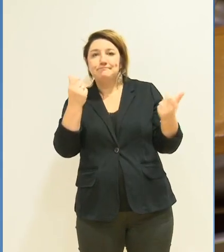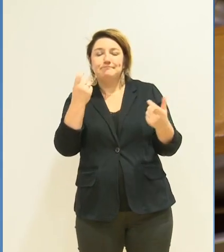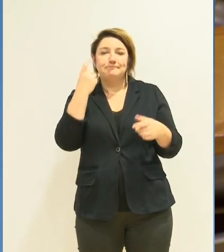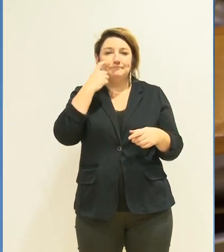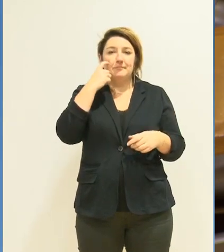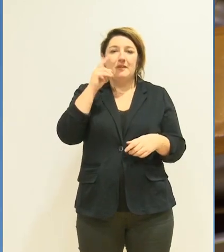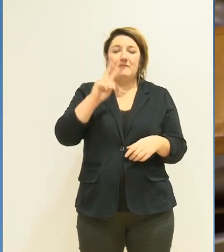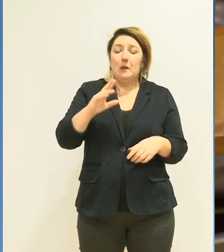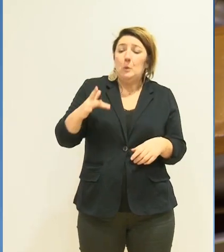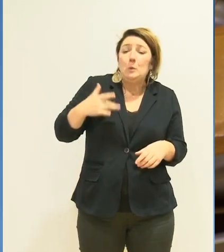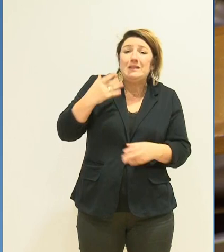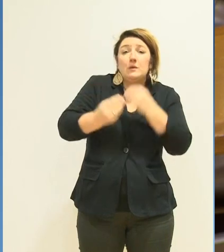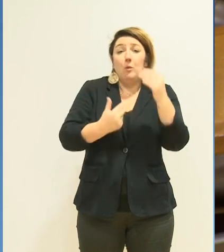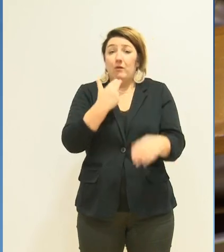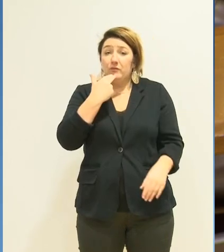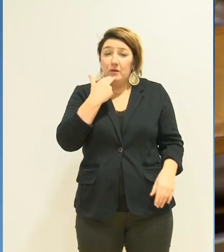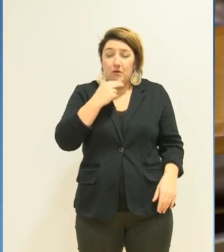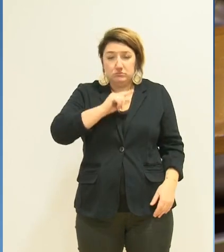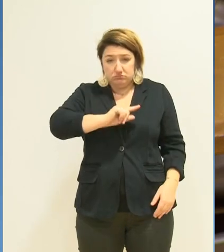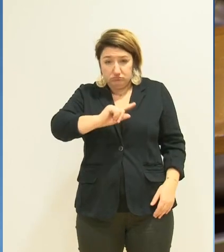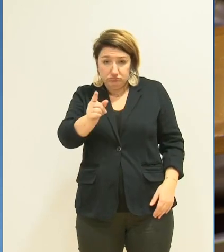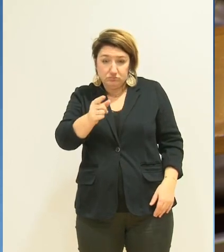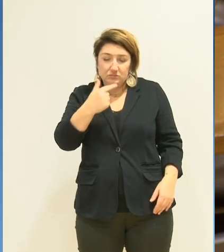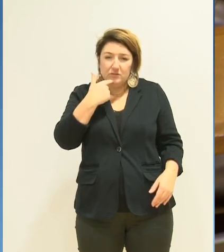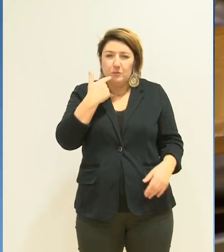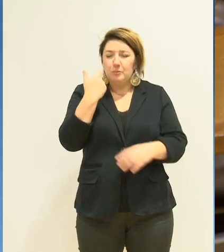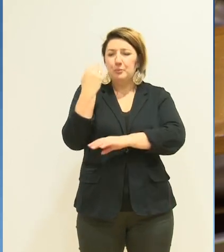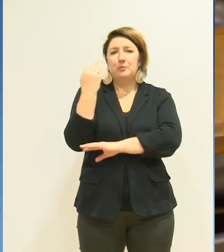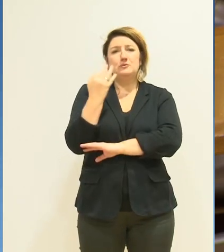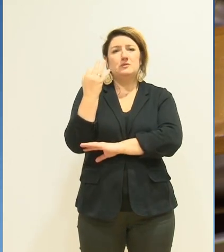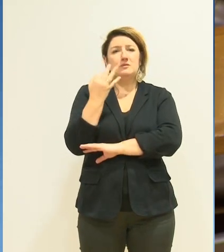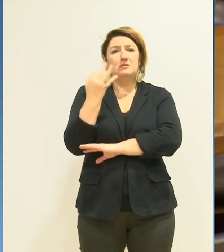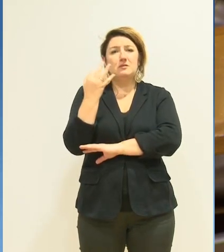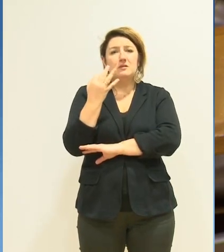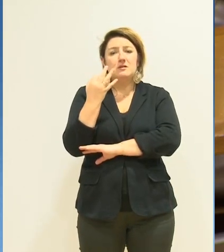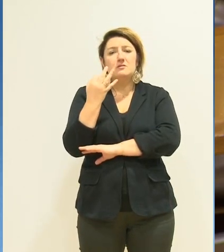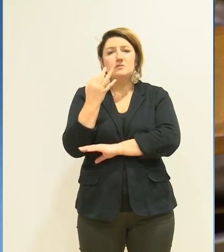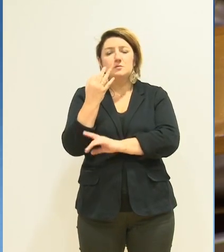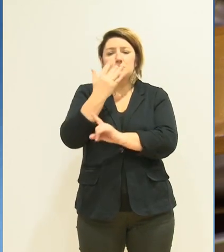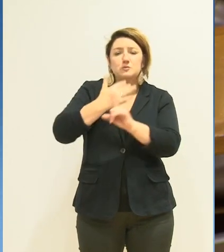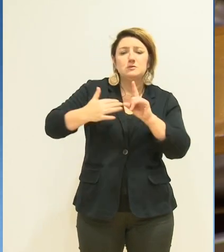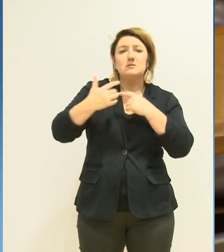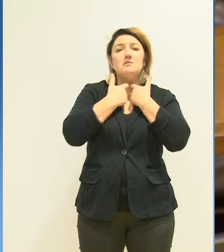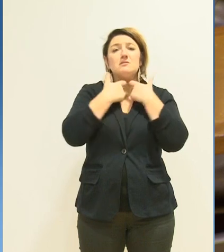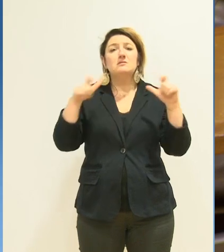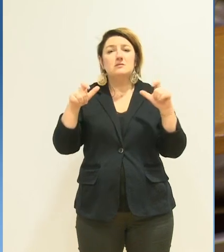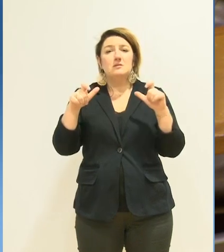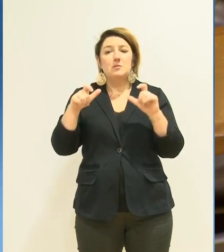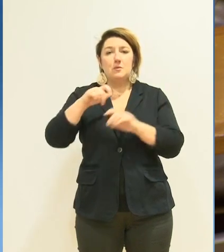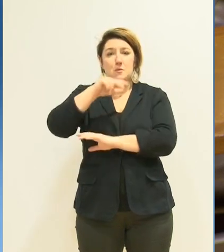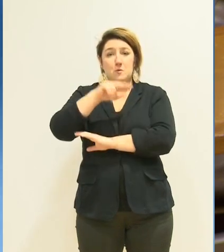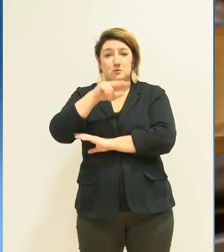surtout d'avoir des des pourcentages d'accession sociale de logements en accession sociale